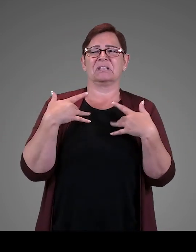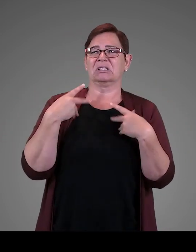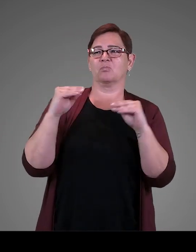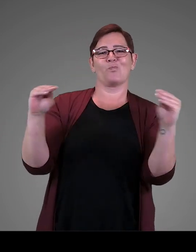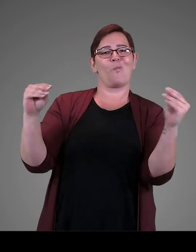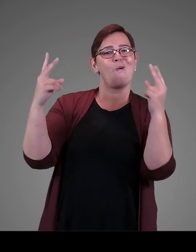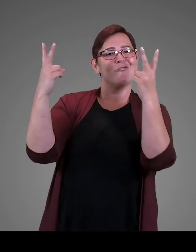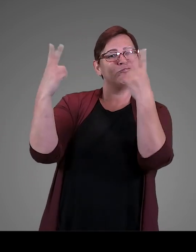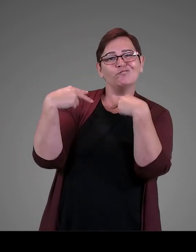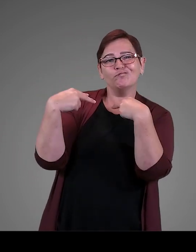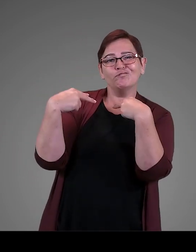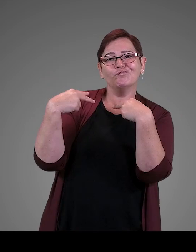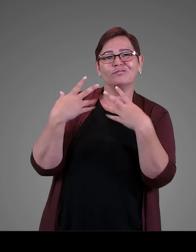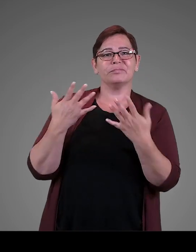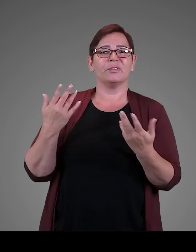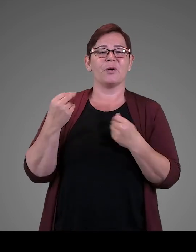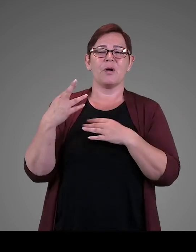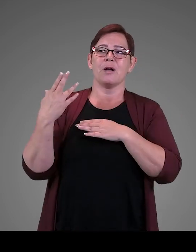ça, j'en remercie.